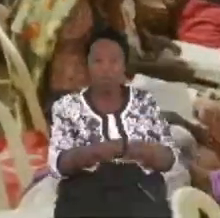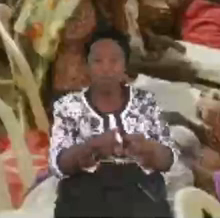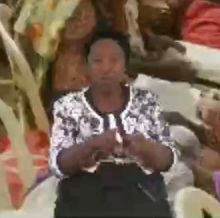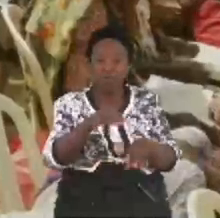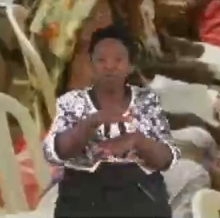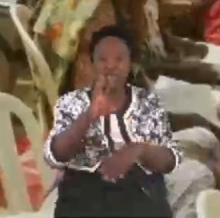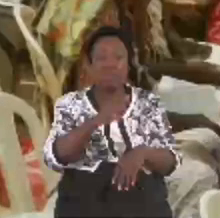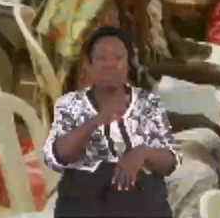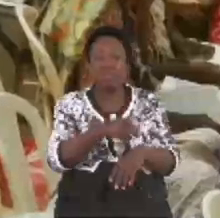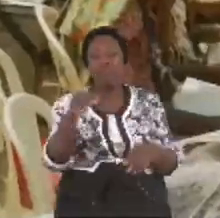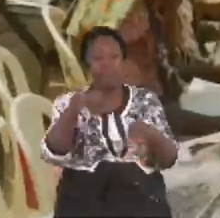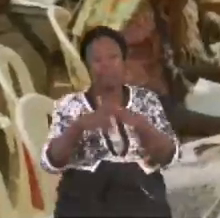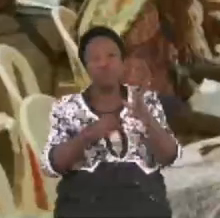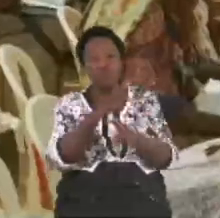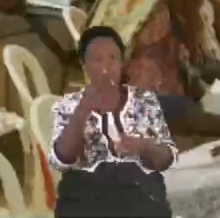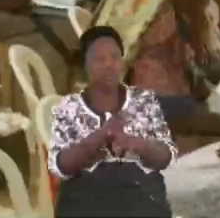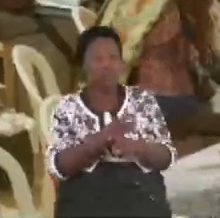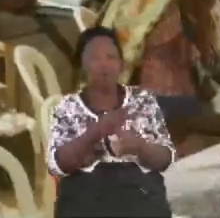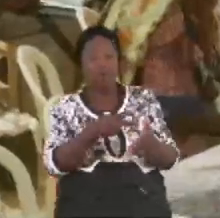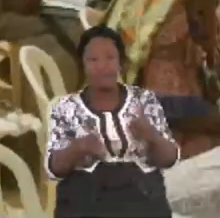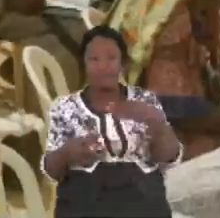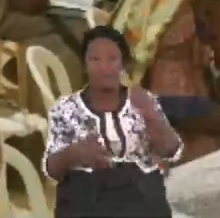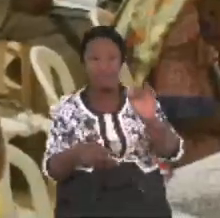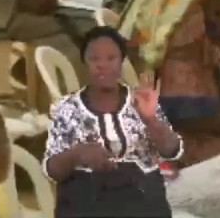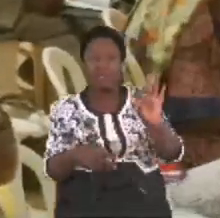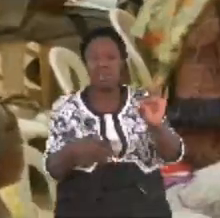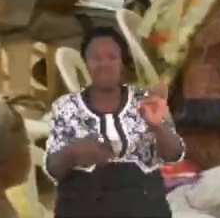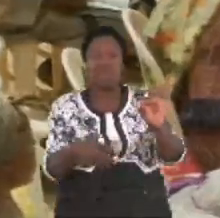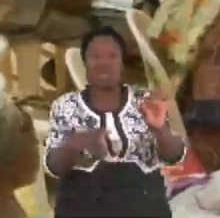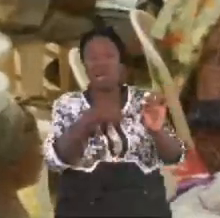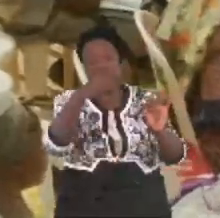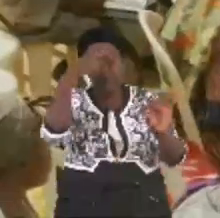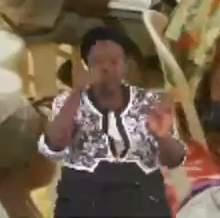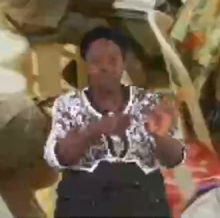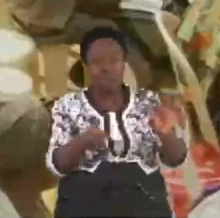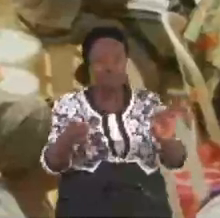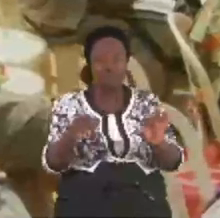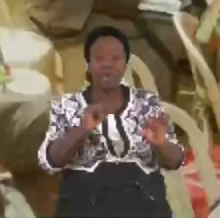dans le monde. Verset 19, et je me sanctifie moi-même pour eux,